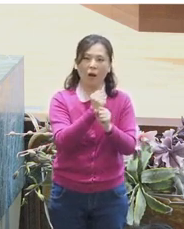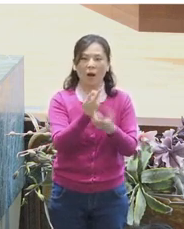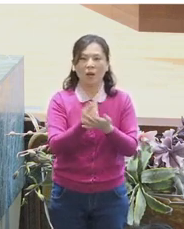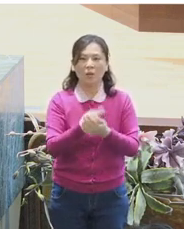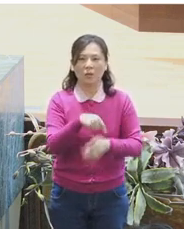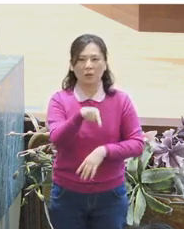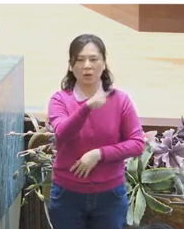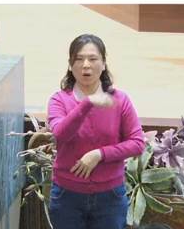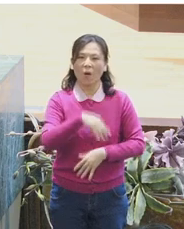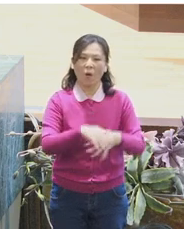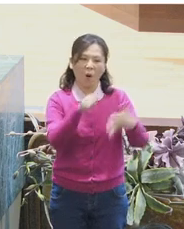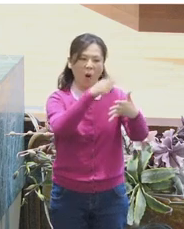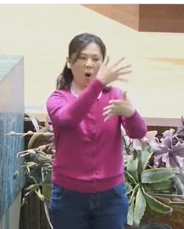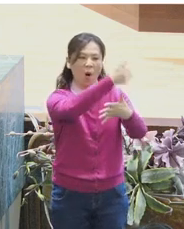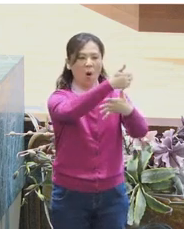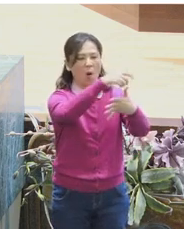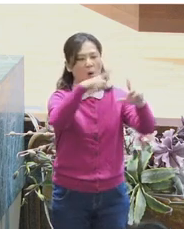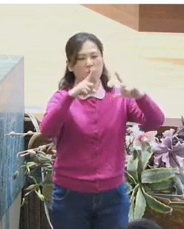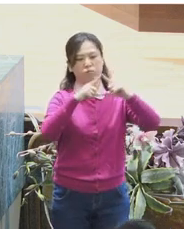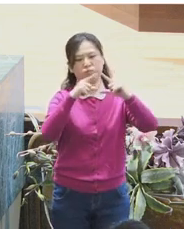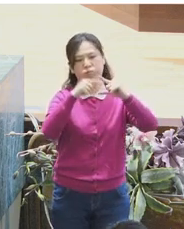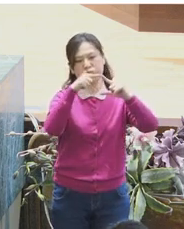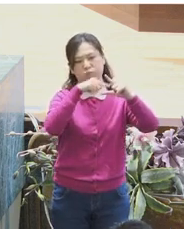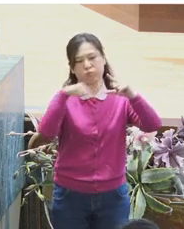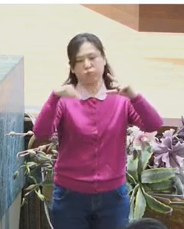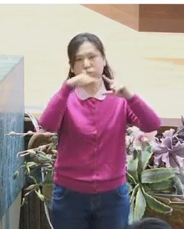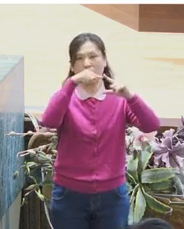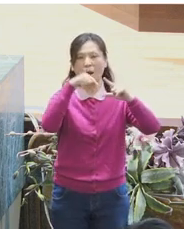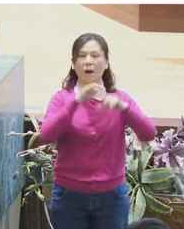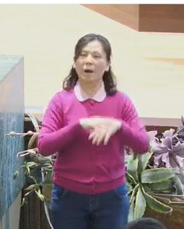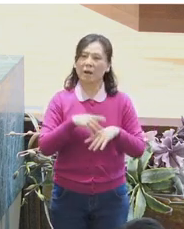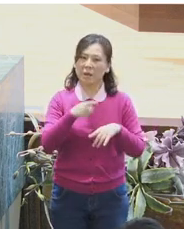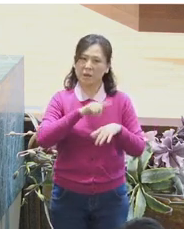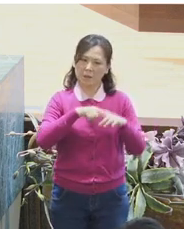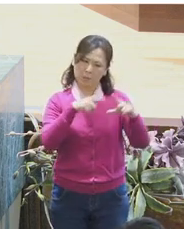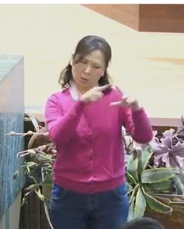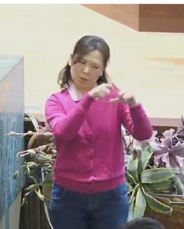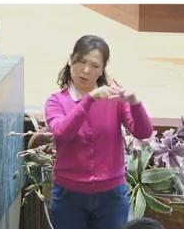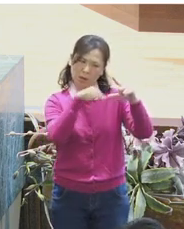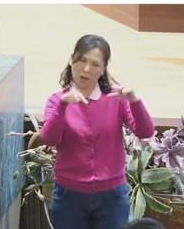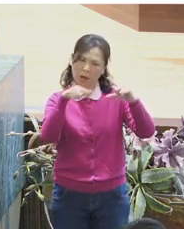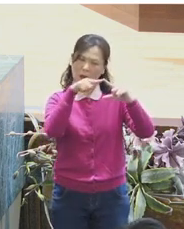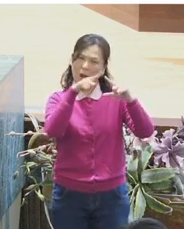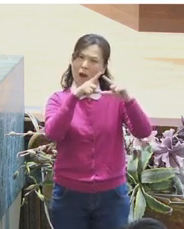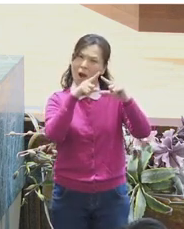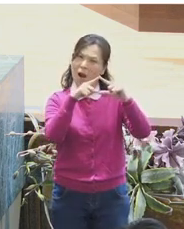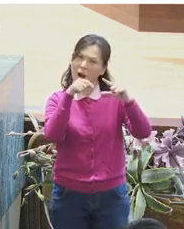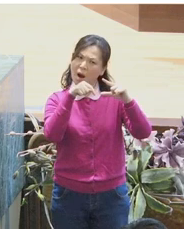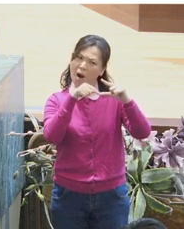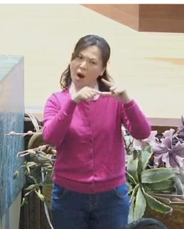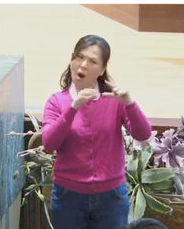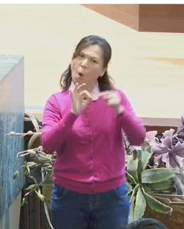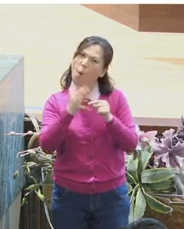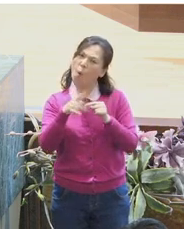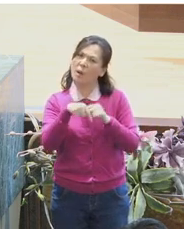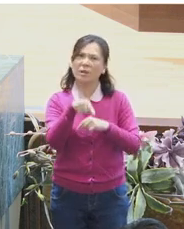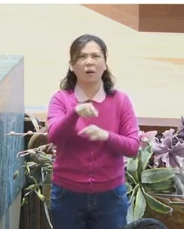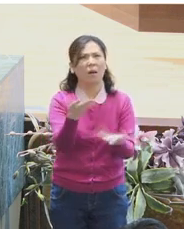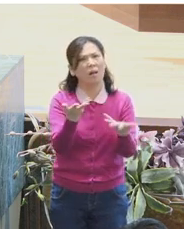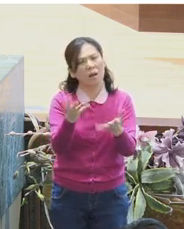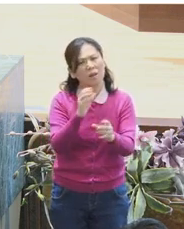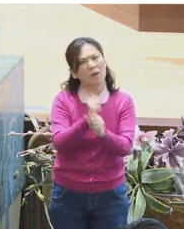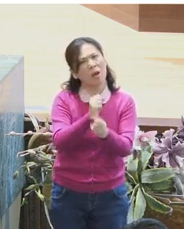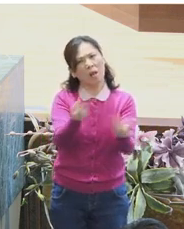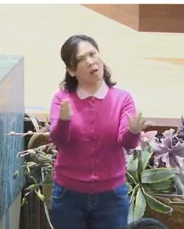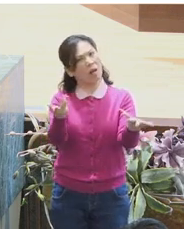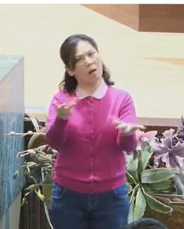阶层化的这样一个三角形的结构，然后我们会去看那个三角形结构顶点说为什么这件事情没有做。但是